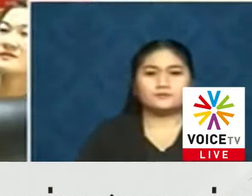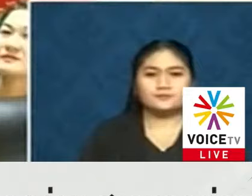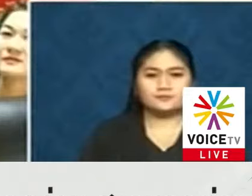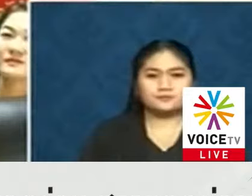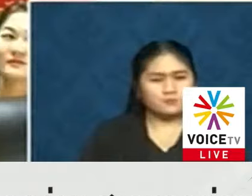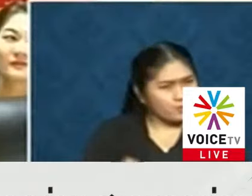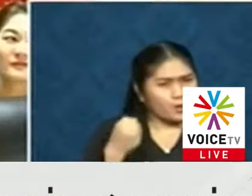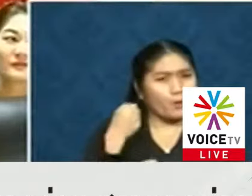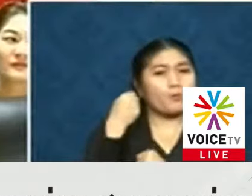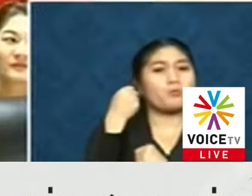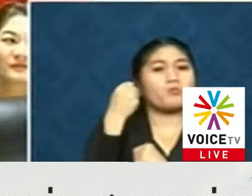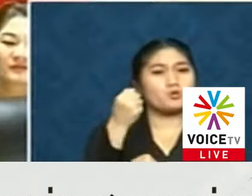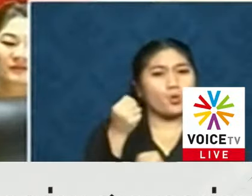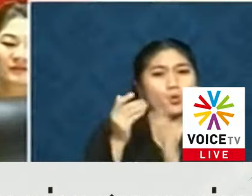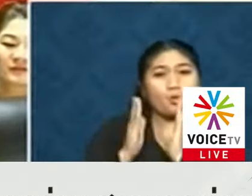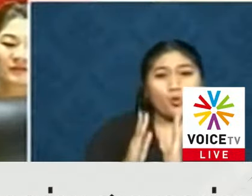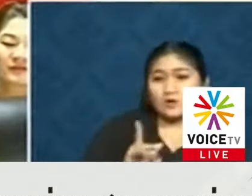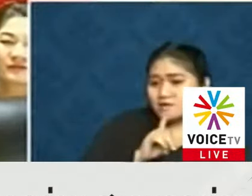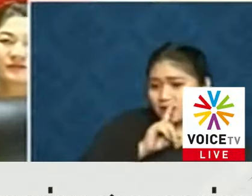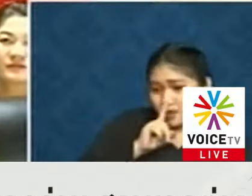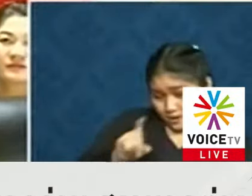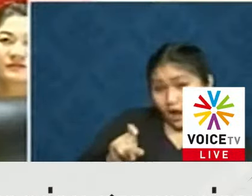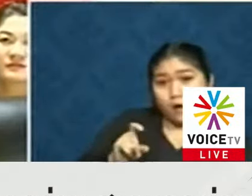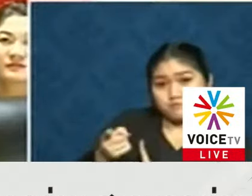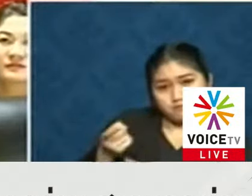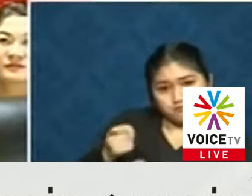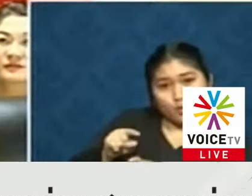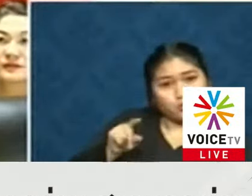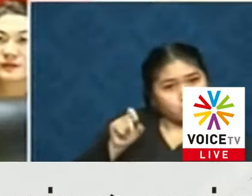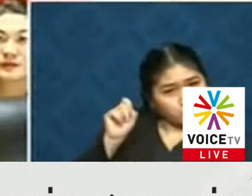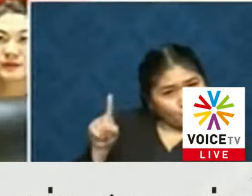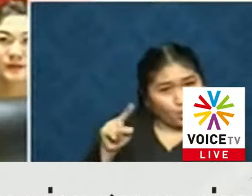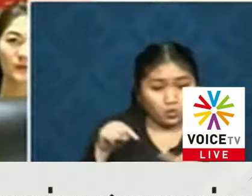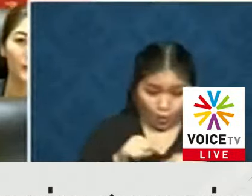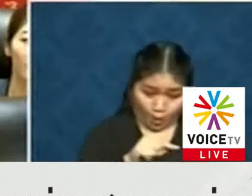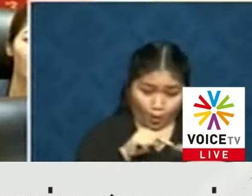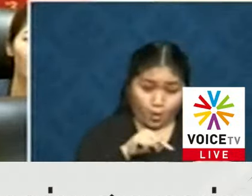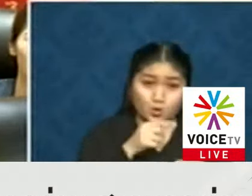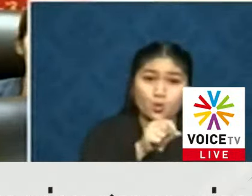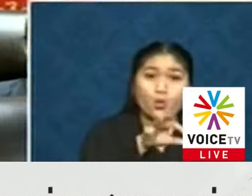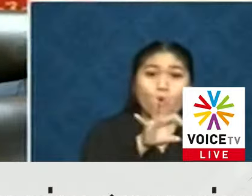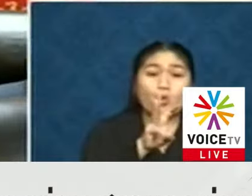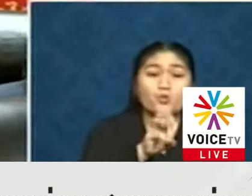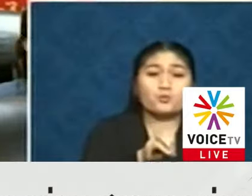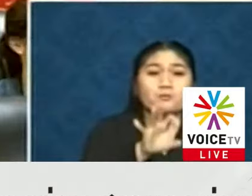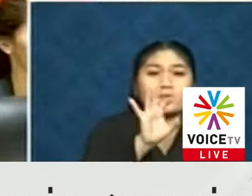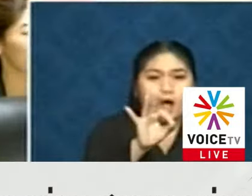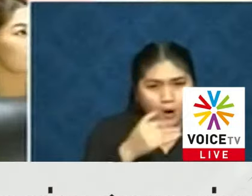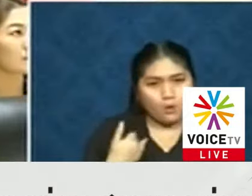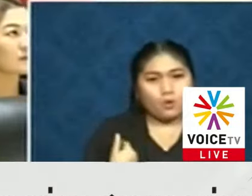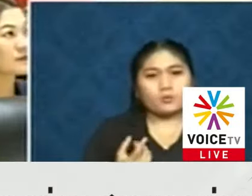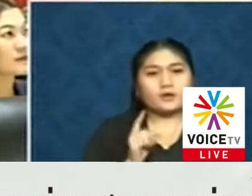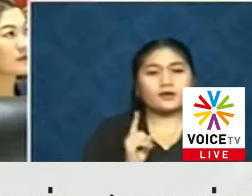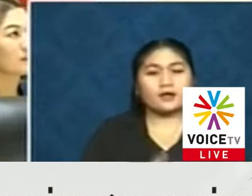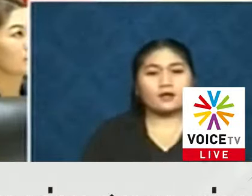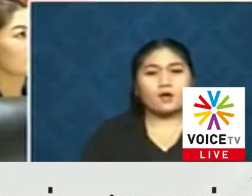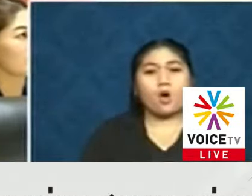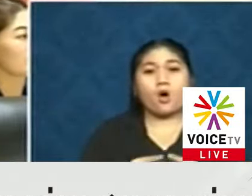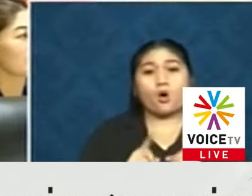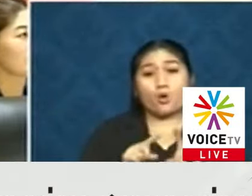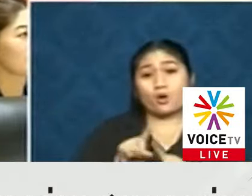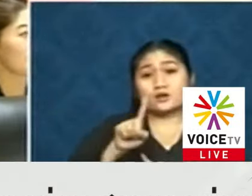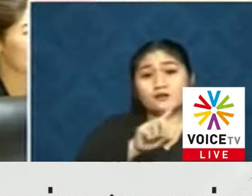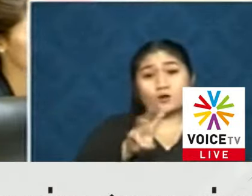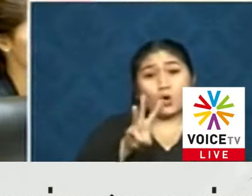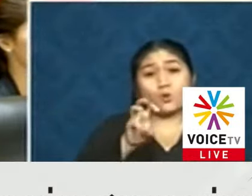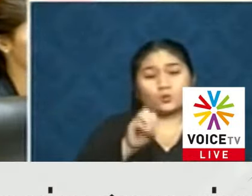กับใครคือมันจะมาแจ้งช่วงเช้าของวันนั้นแล้ววันนี้ปรากฏว่าผมก็ไม่รู้เรื่องหน้าว่าคุณชัยธวัฒน์ผู้นำฝ่ายค้านจะขึ้นถ